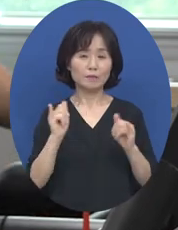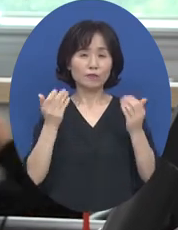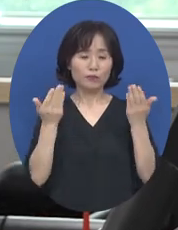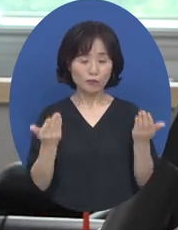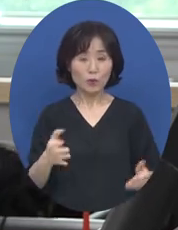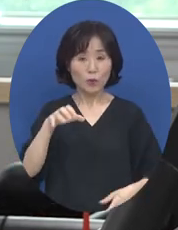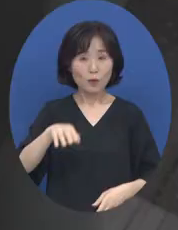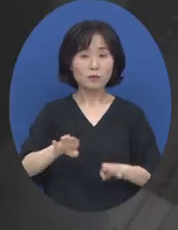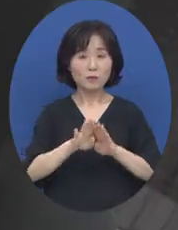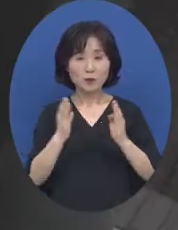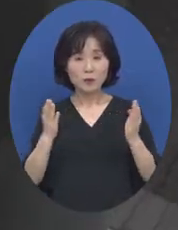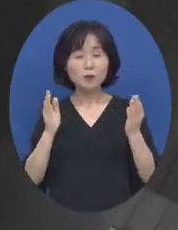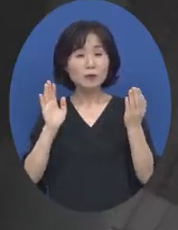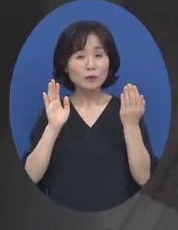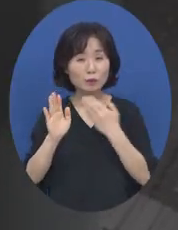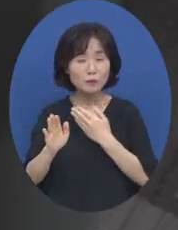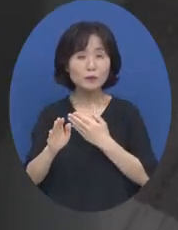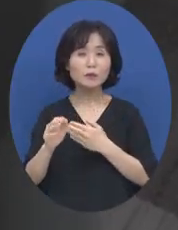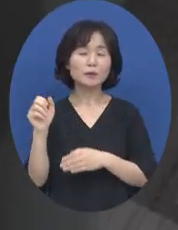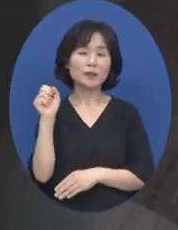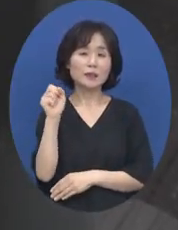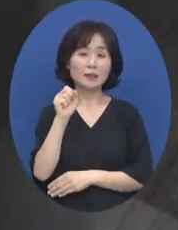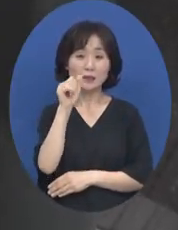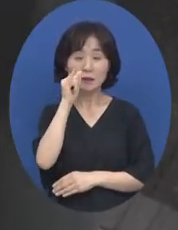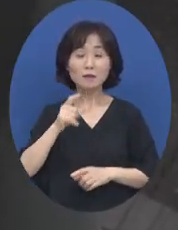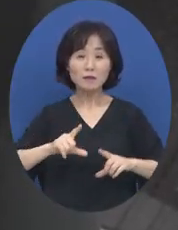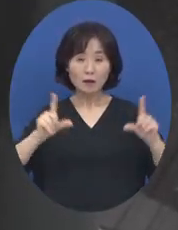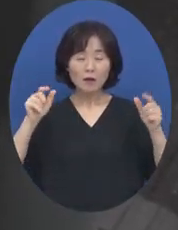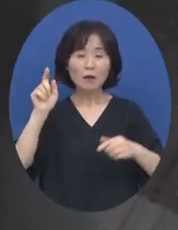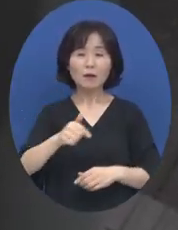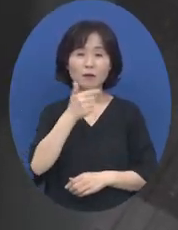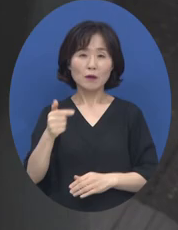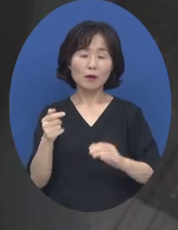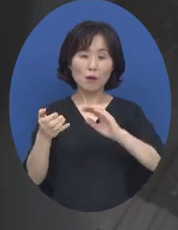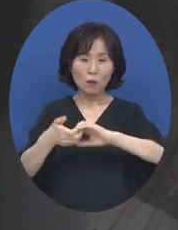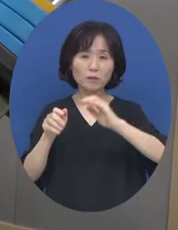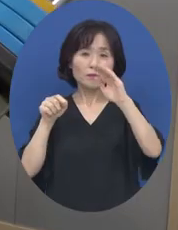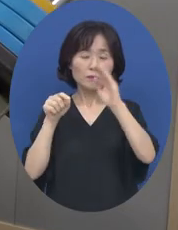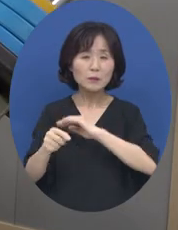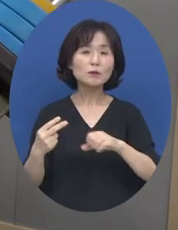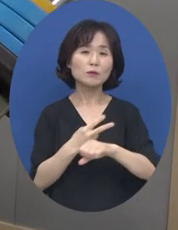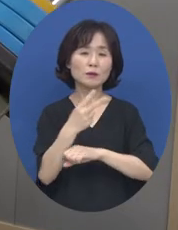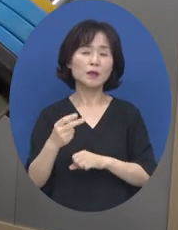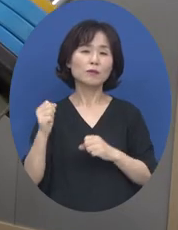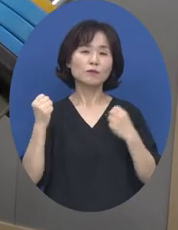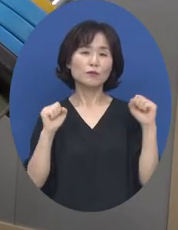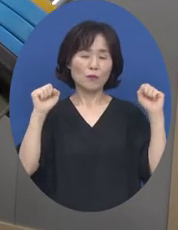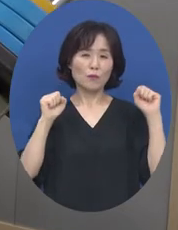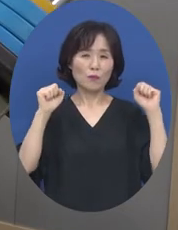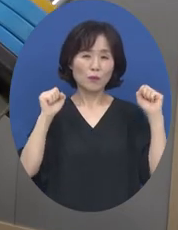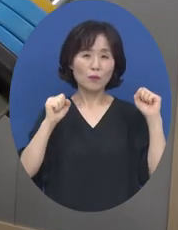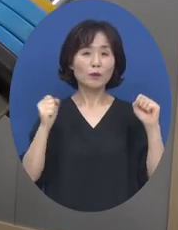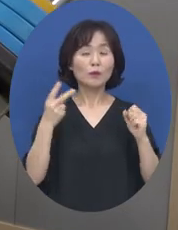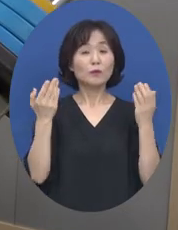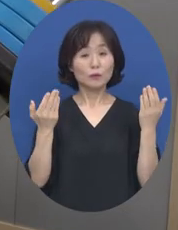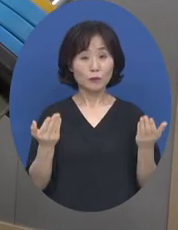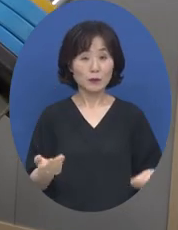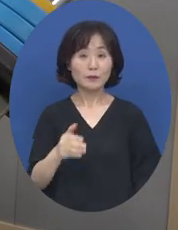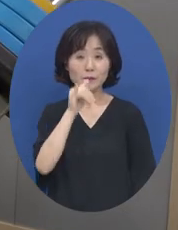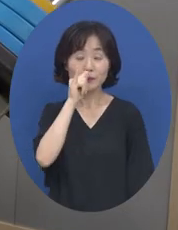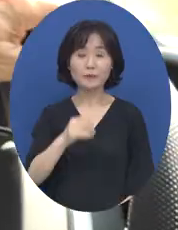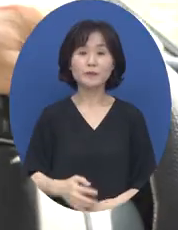택시 운행을 하는 날이면 매일 하루 한번 쉼터를 들러 2시간씩 규칙적으로 체력 관리를 하고 휴식을